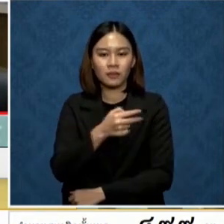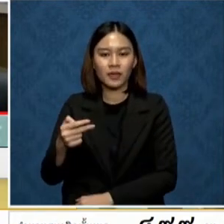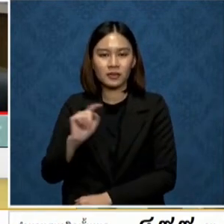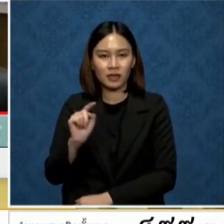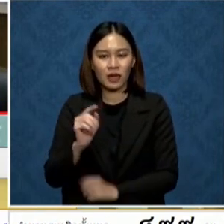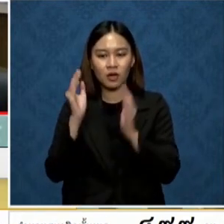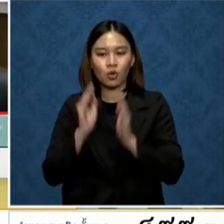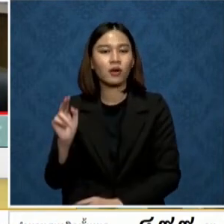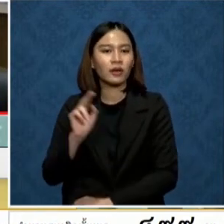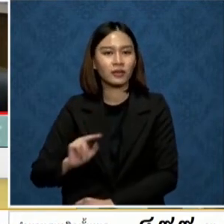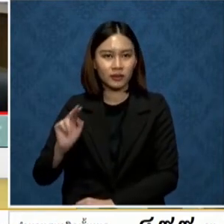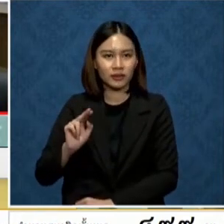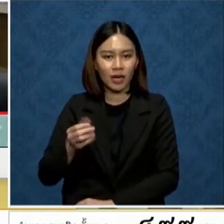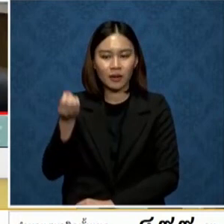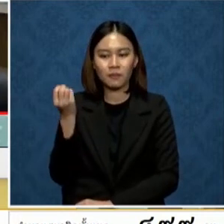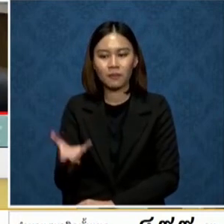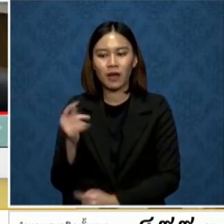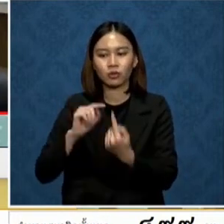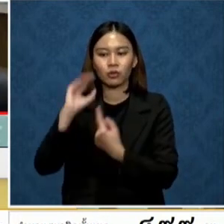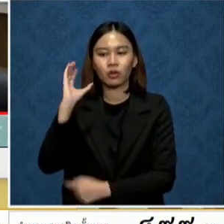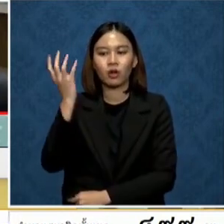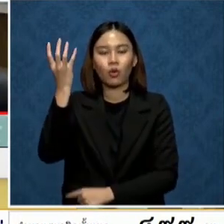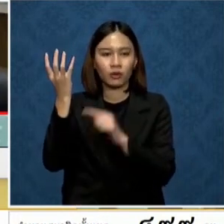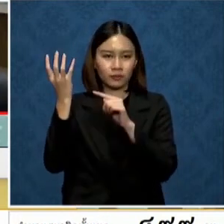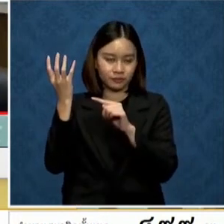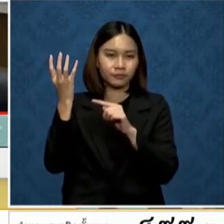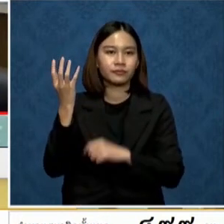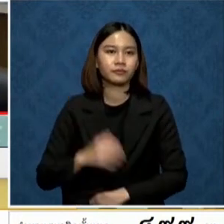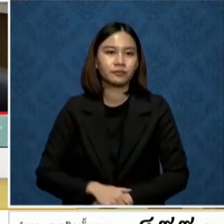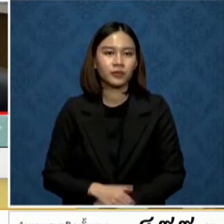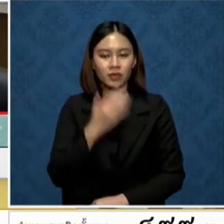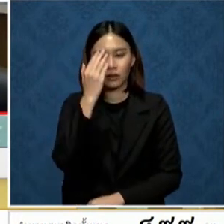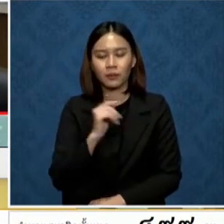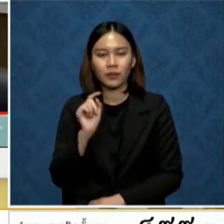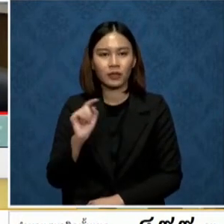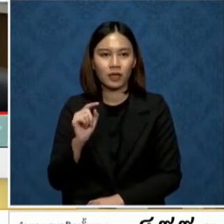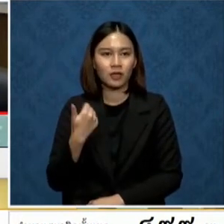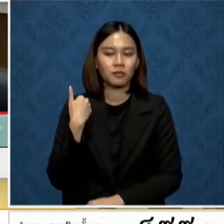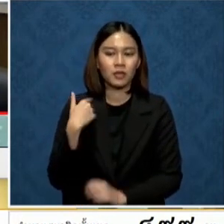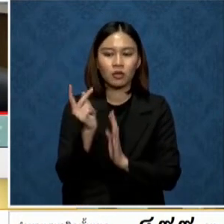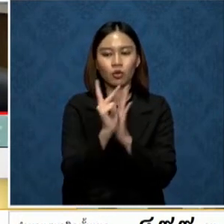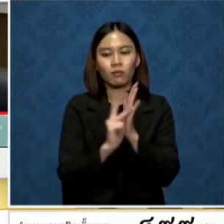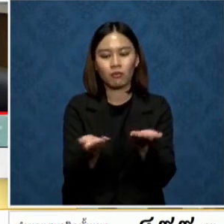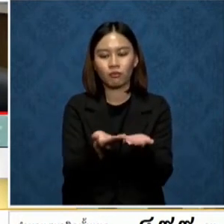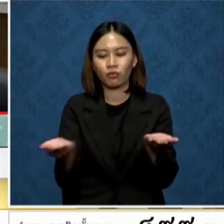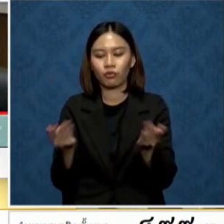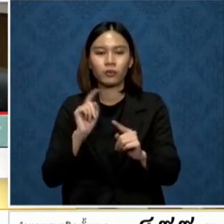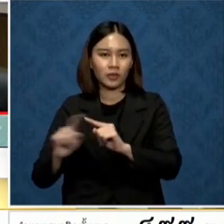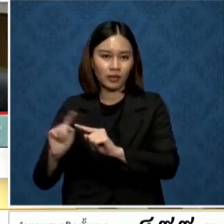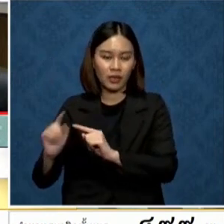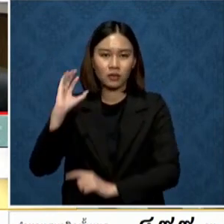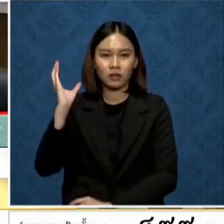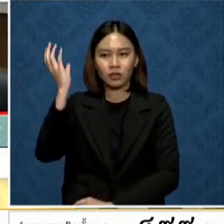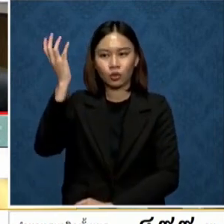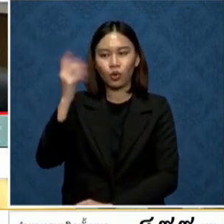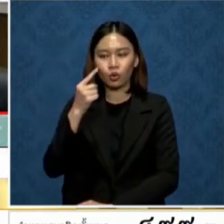มีคนใช้กันเอ่อจำนวนมากในโลกนี้มากกว่าภาษาอังกฤษก็ได้นะคะเพราะว่ามีกฎหมายหลายฉบับนะคะที่ทั่ว